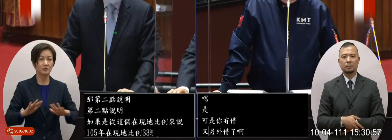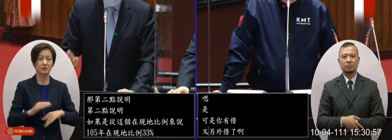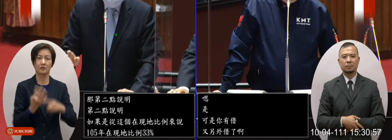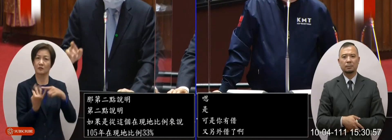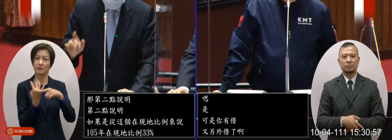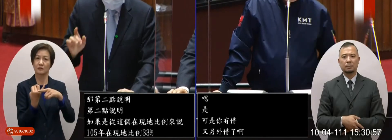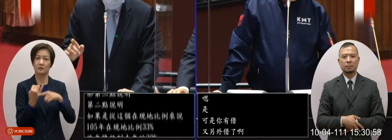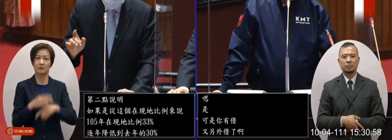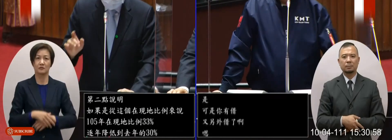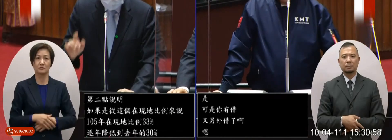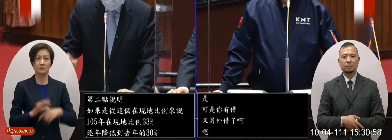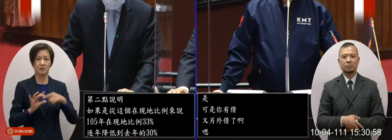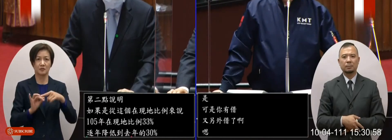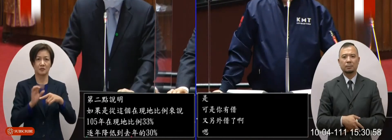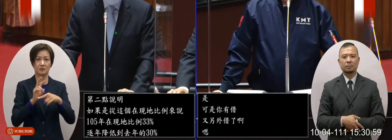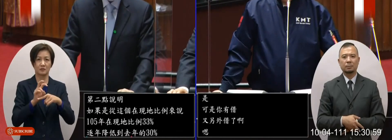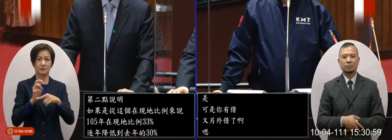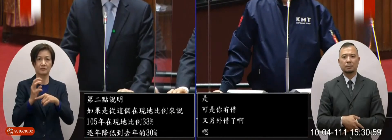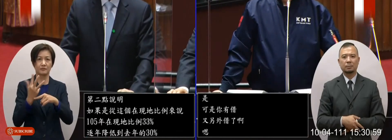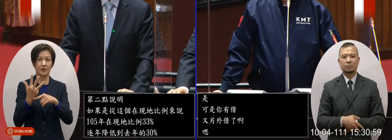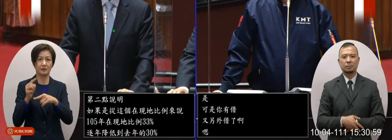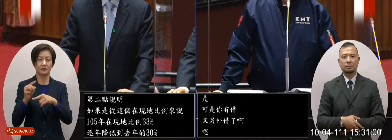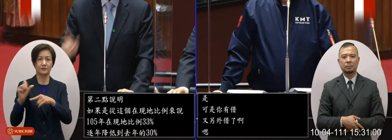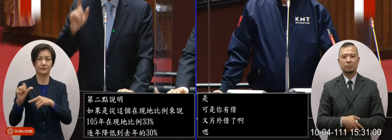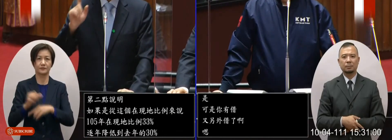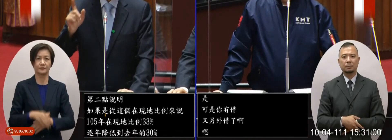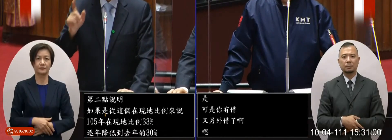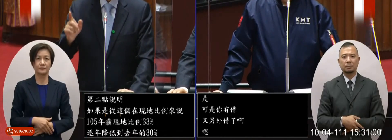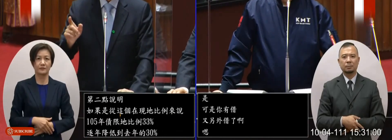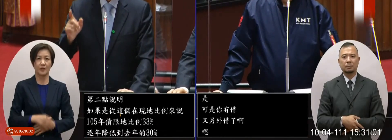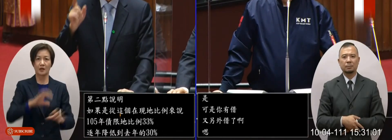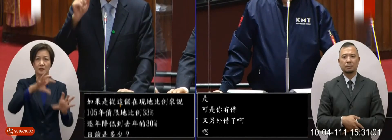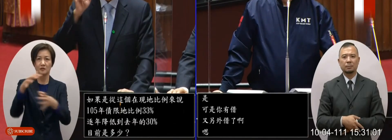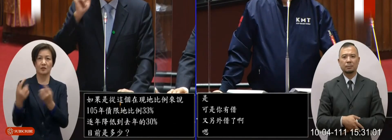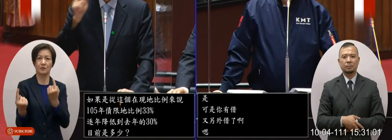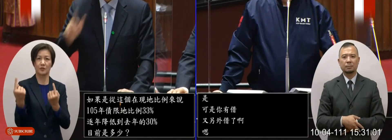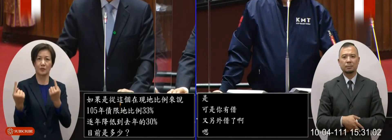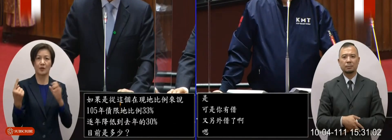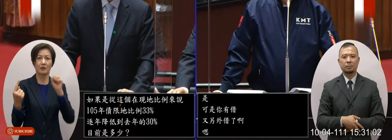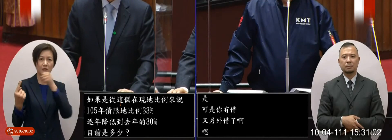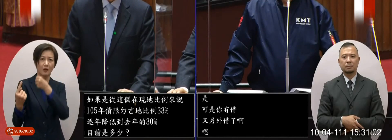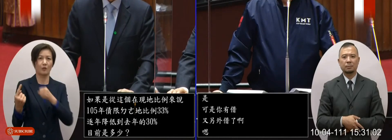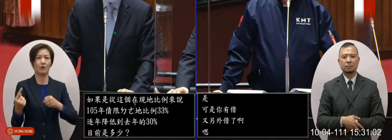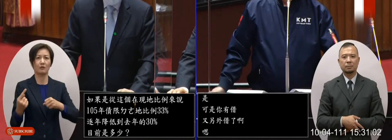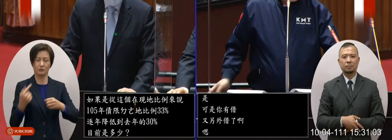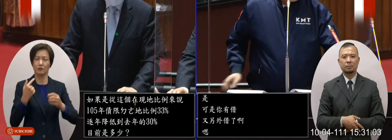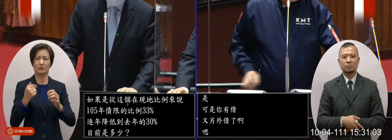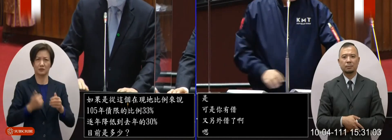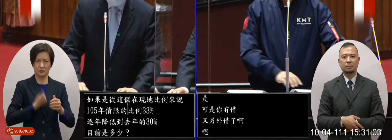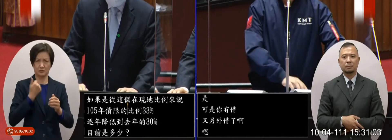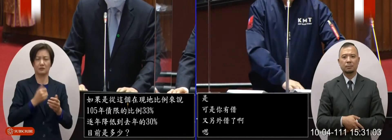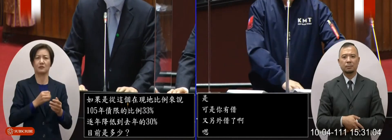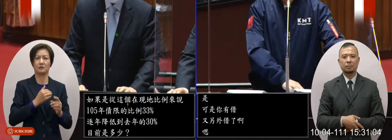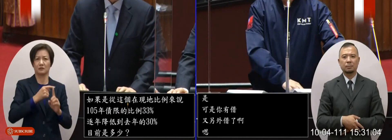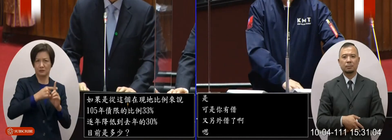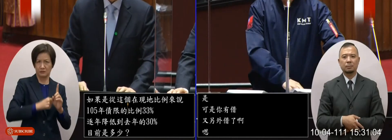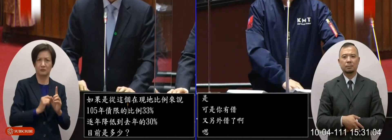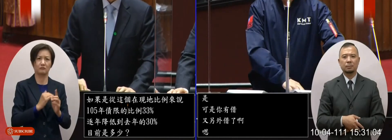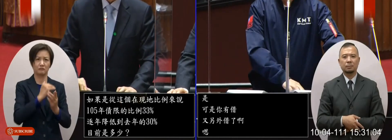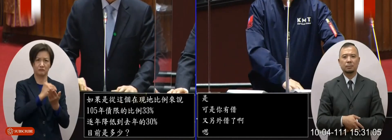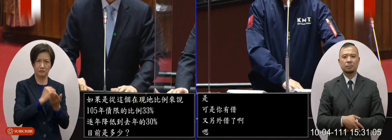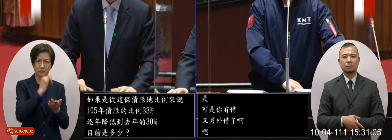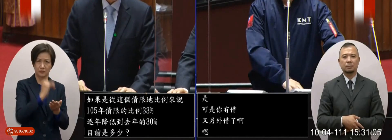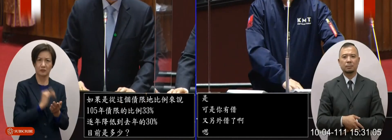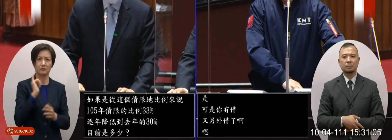呢？目前是28.5%啊，这个在世界上来讲是非常非常低的。那另外从